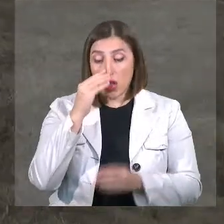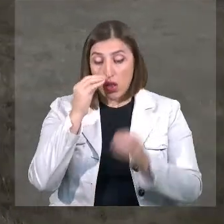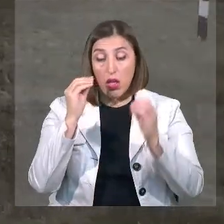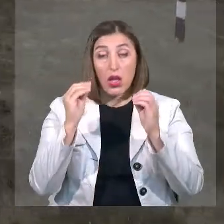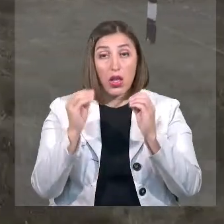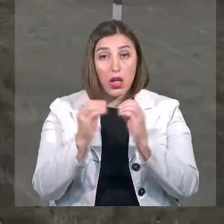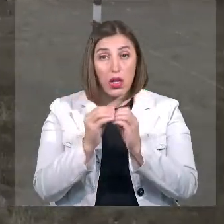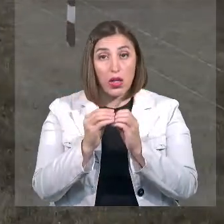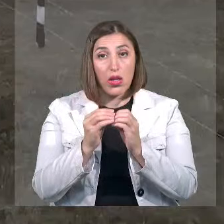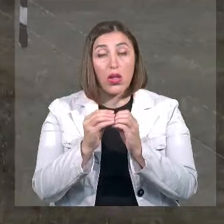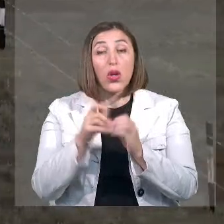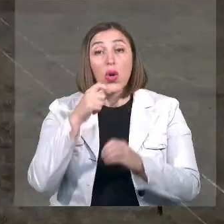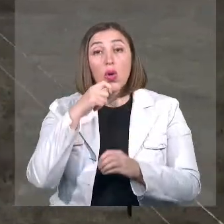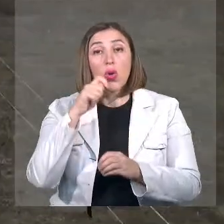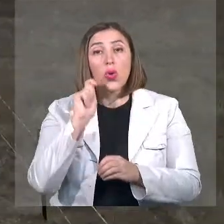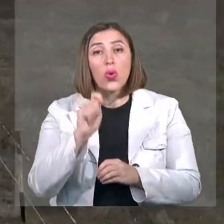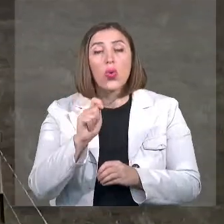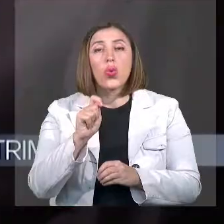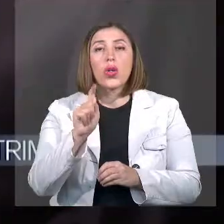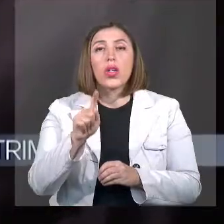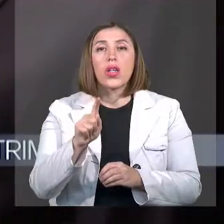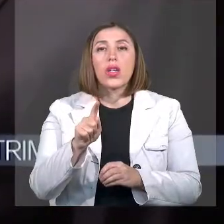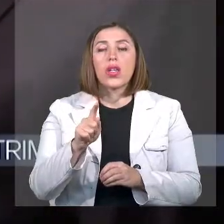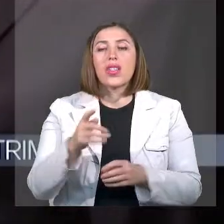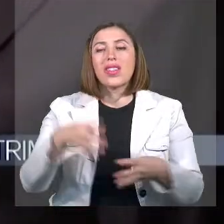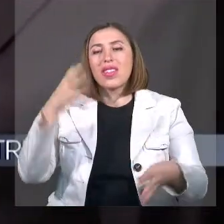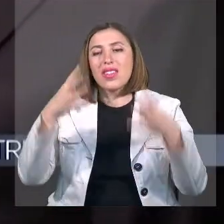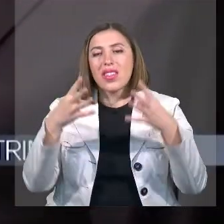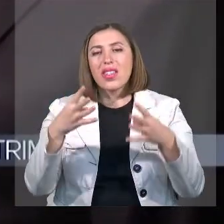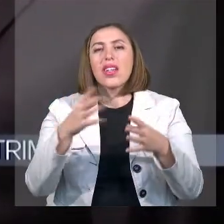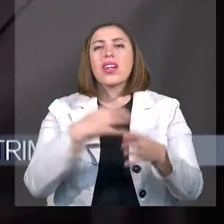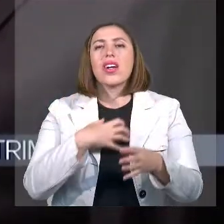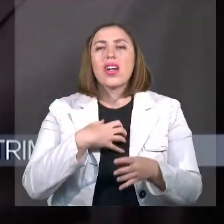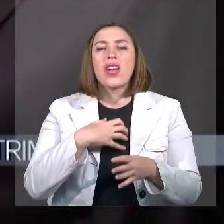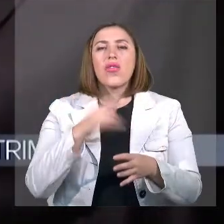ամիս ռմբակոծում է Ուկրաինա խաղաղ բնակավայրերն